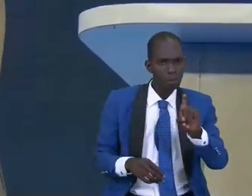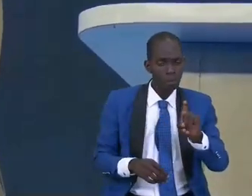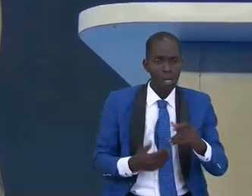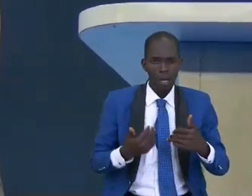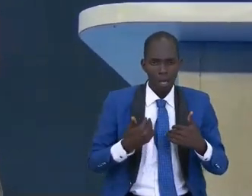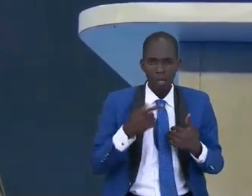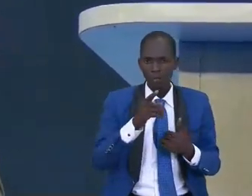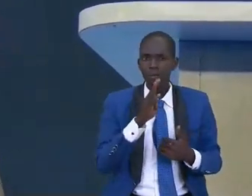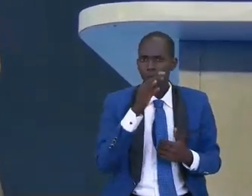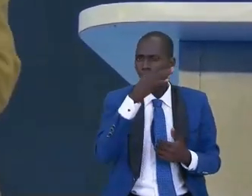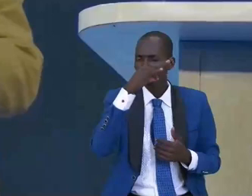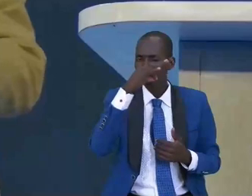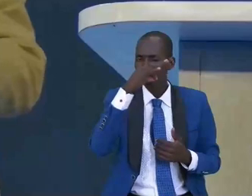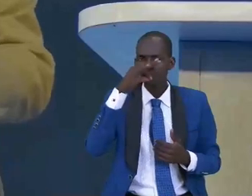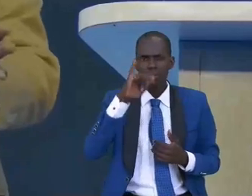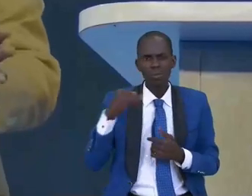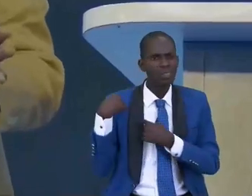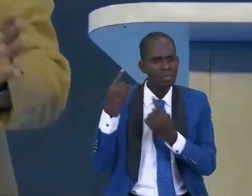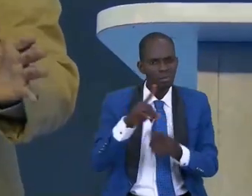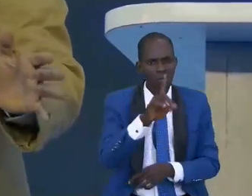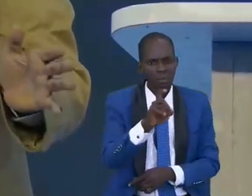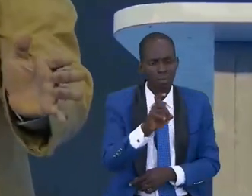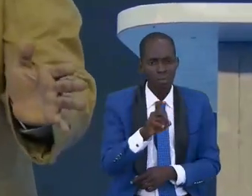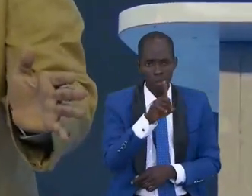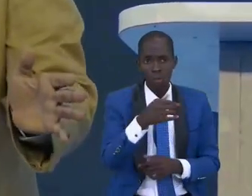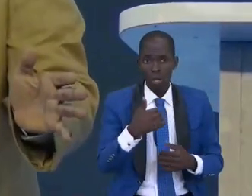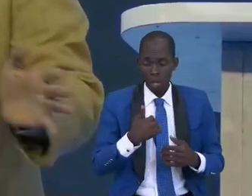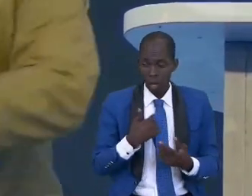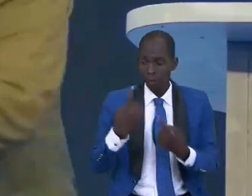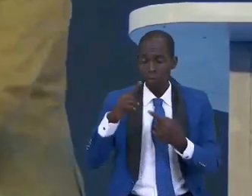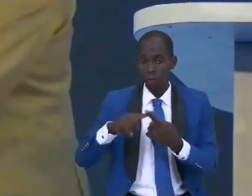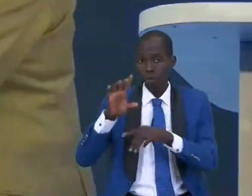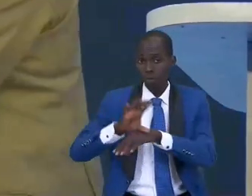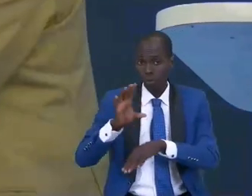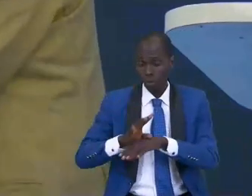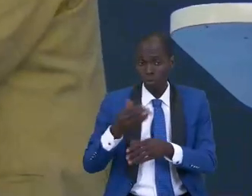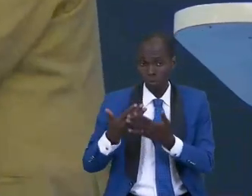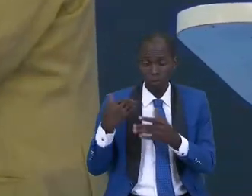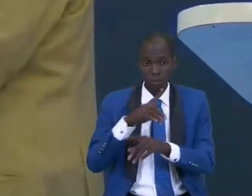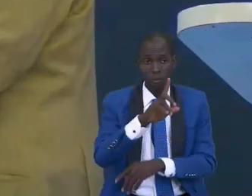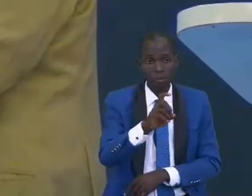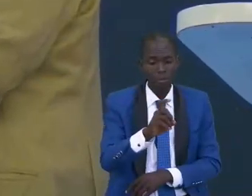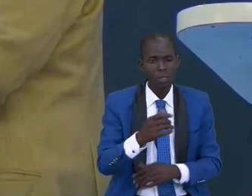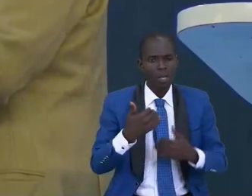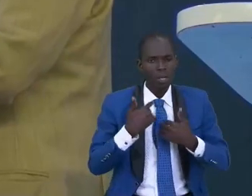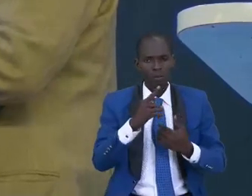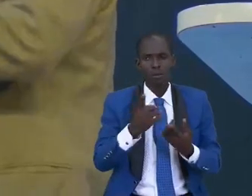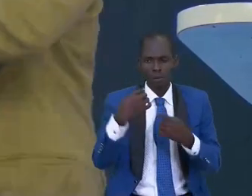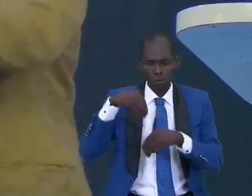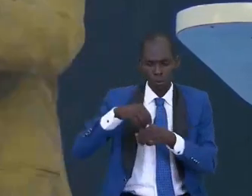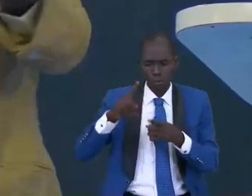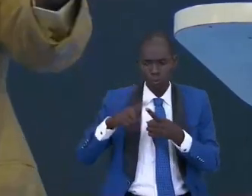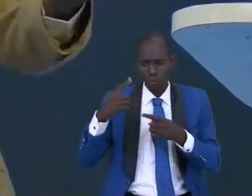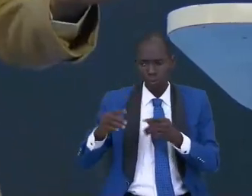ce qu'on donne. Tu n'as même pas jeûné. Toi, tu ne viens pas à la synagogue. Toi, tu ne viens pas à